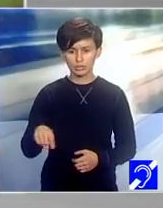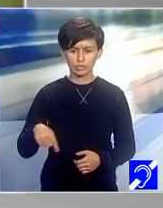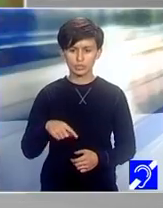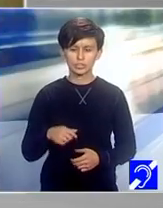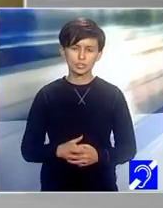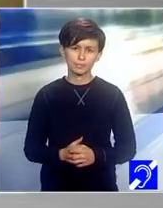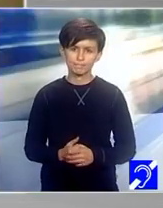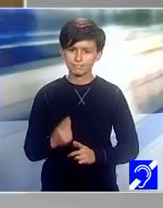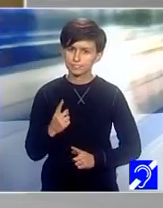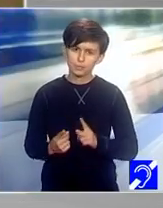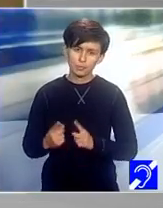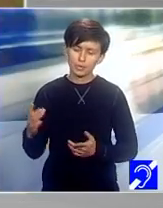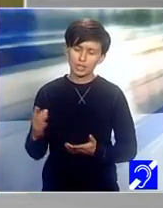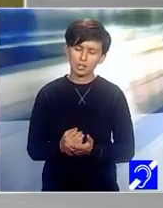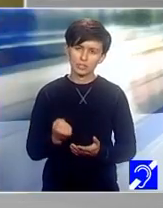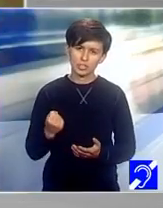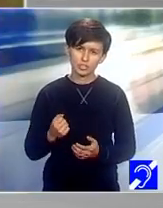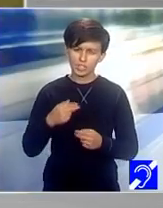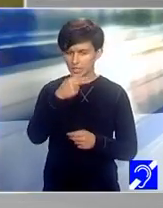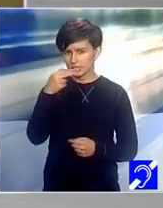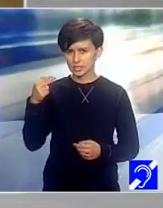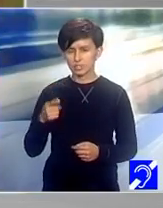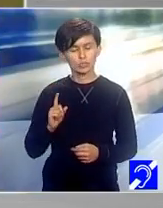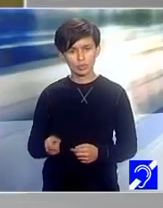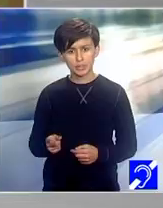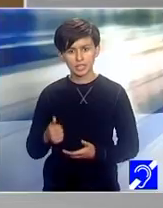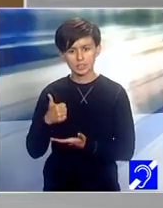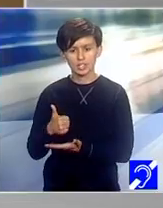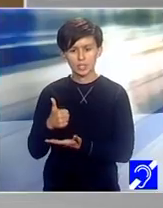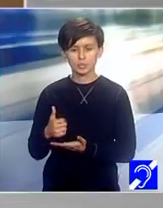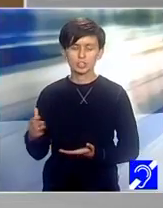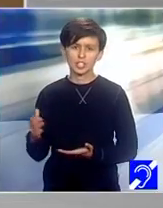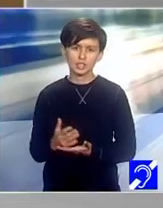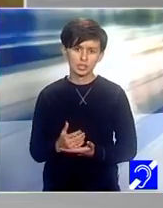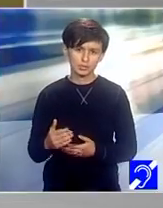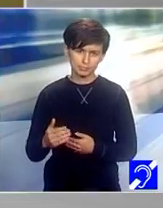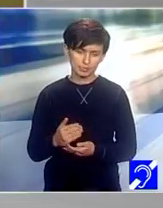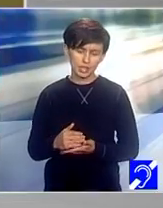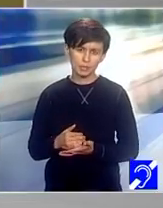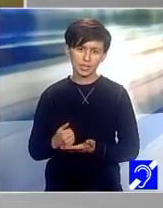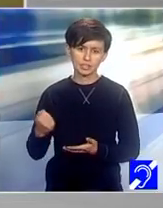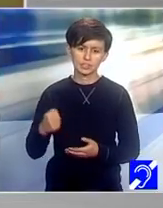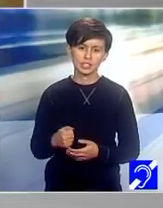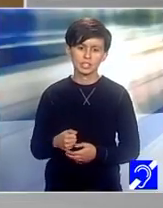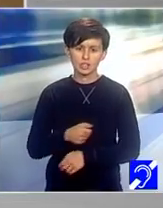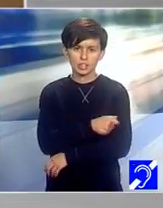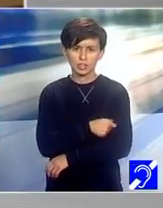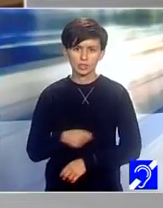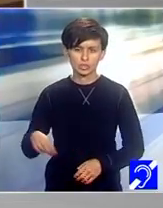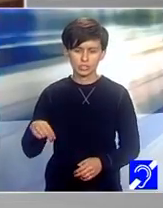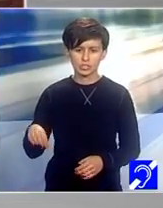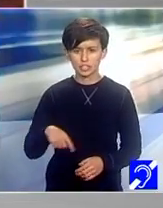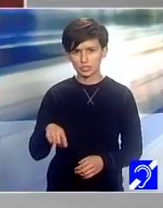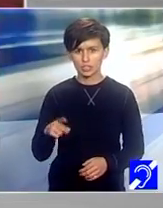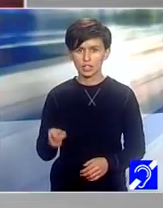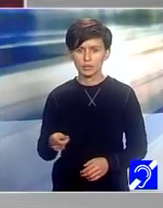câștigat titlul, obligația bugetară aparținea în foarte mare măsură municipalității și tot nouă ne era și obligația de a le